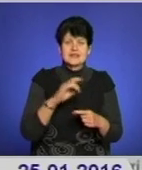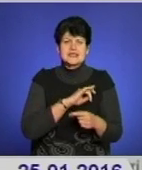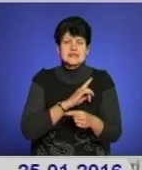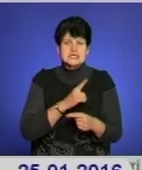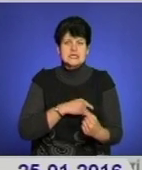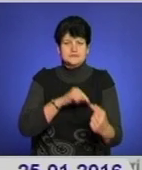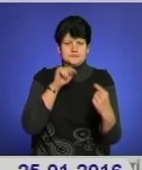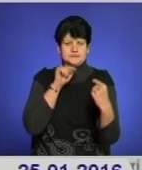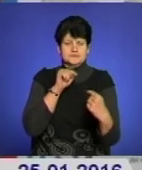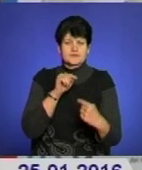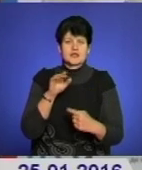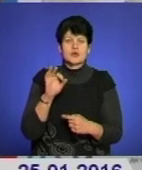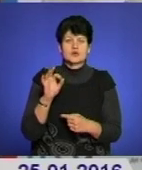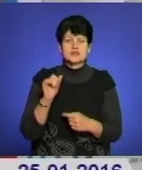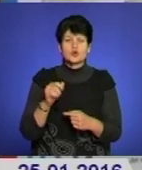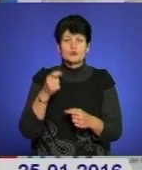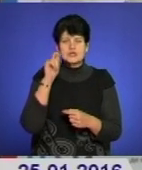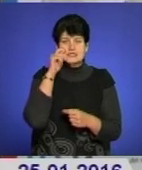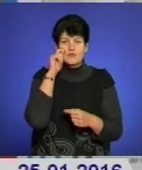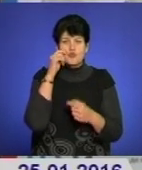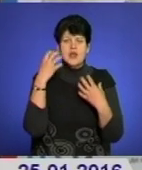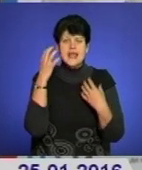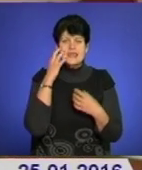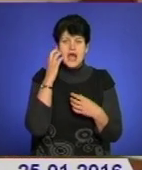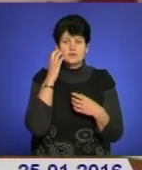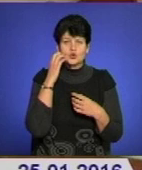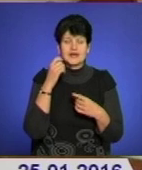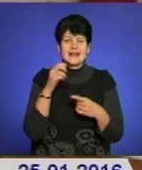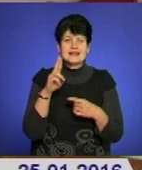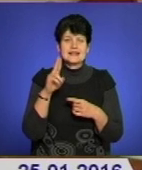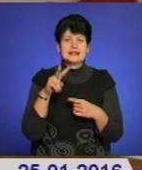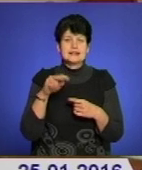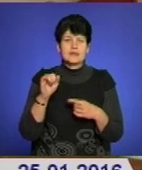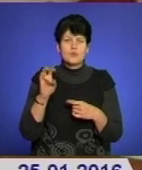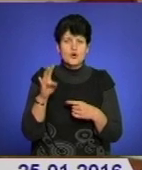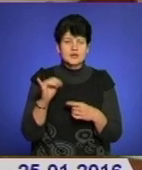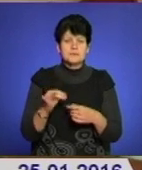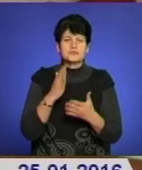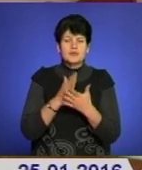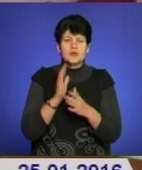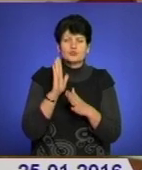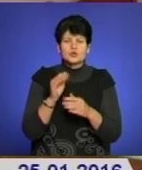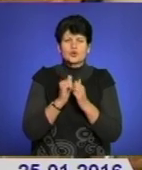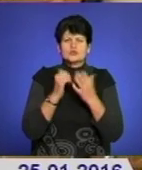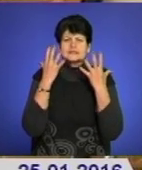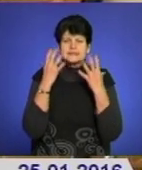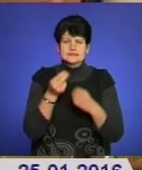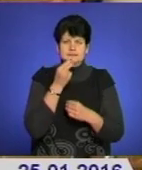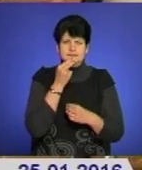природнім антиоксидантом, тому цибуля, яблука і цитрусові мають стати щоденною їжею для поліпшення імунітету.